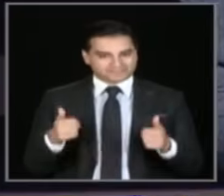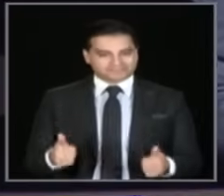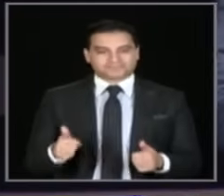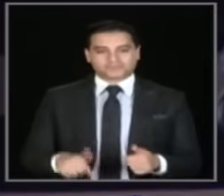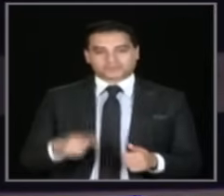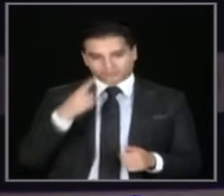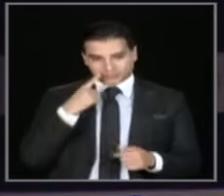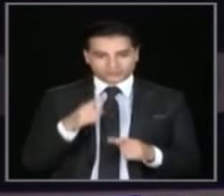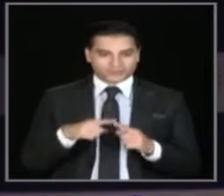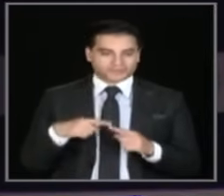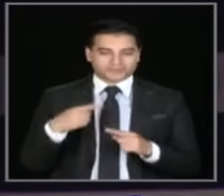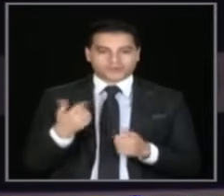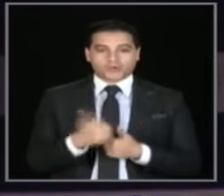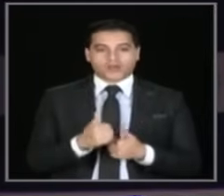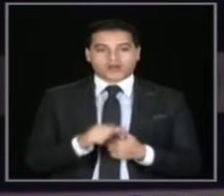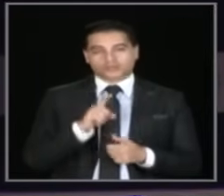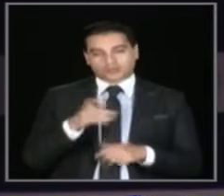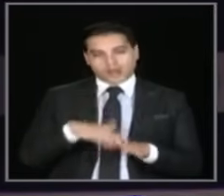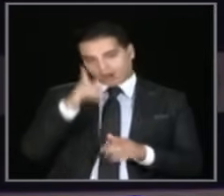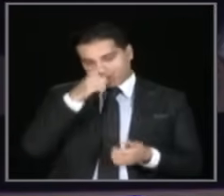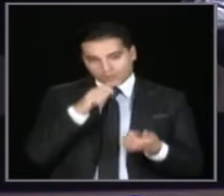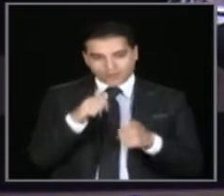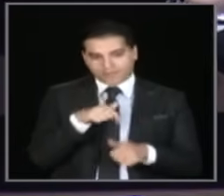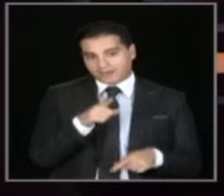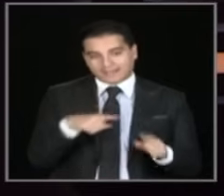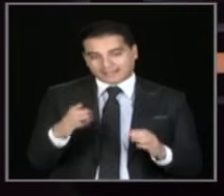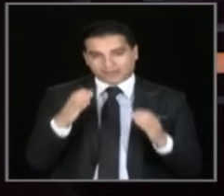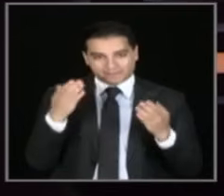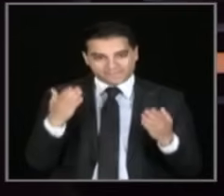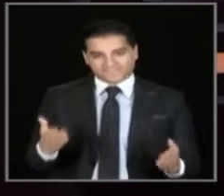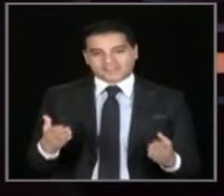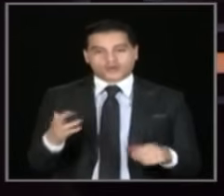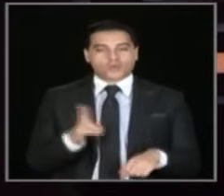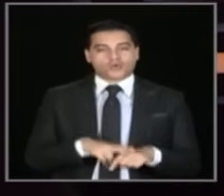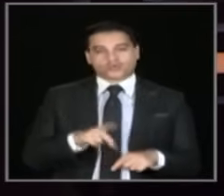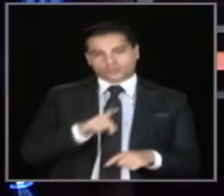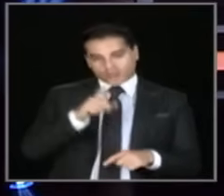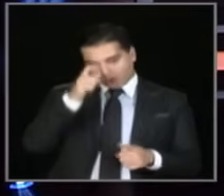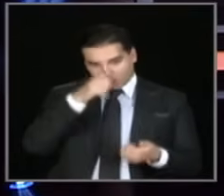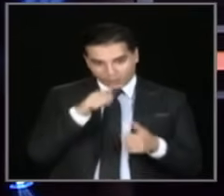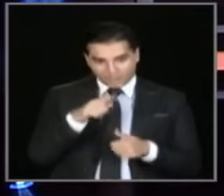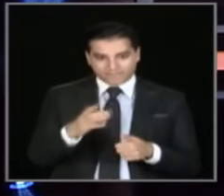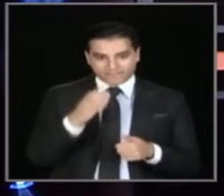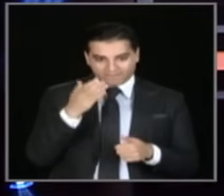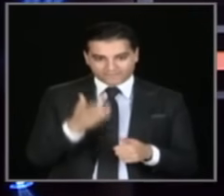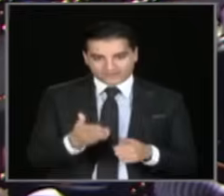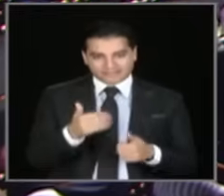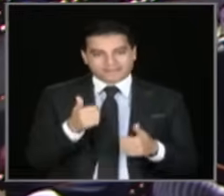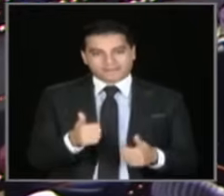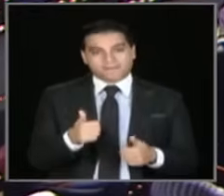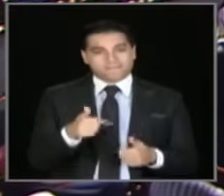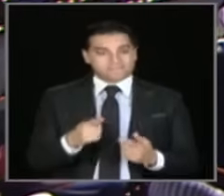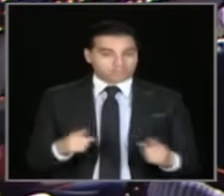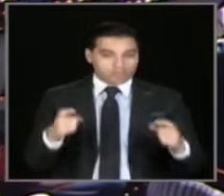بالكامل. ولكن سؤال العلوم أنتوا جاوبتوه. وسؤال العلوم أليكس جاوبته. تمام.